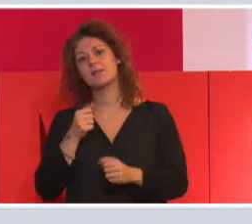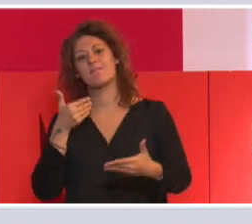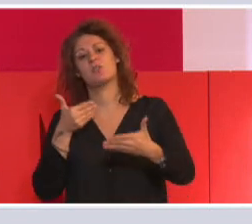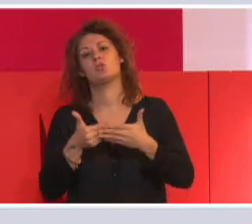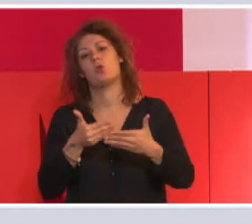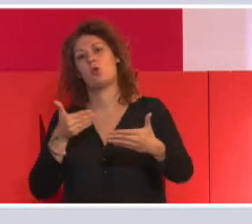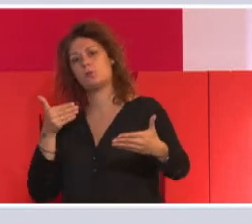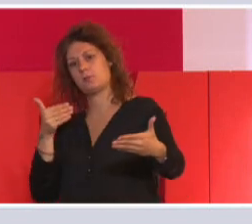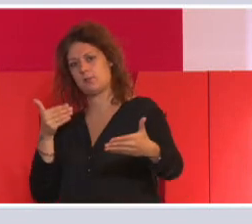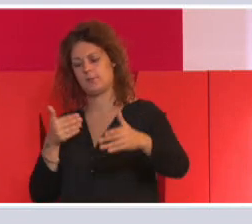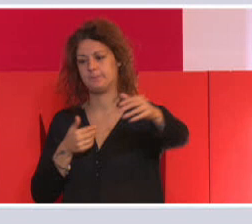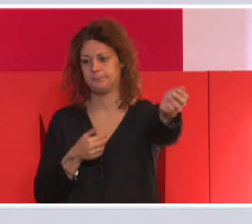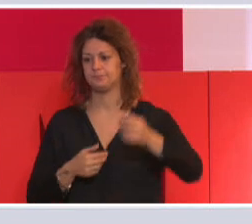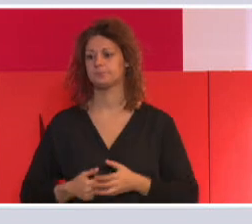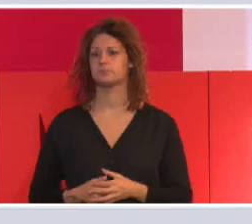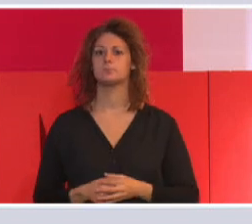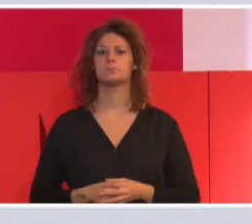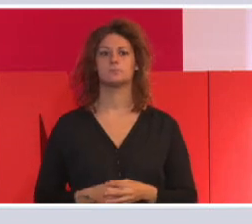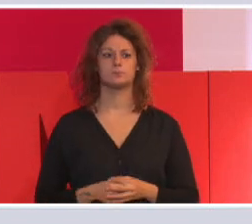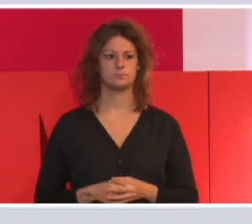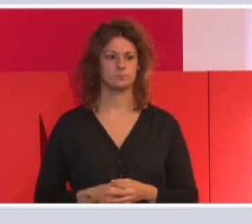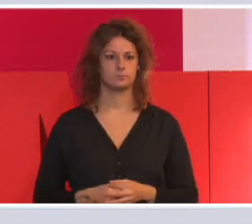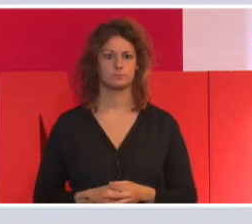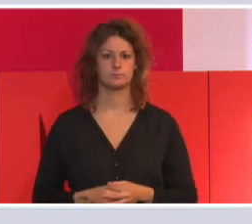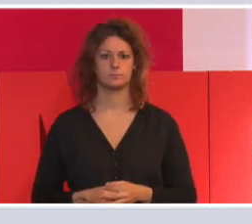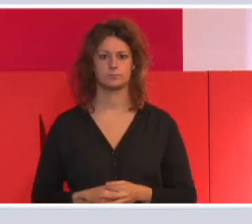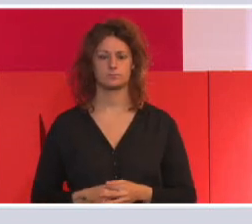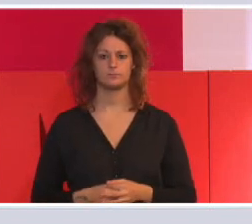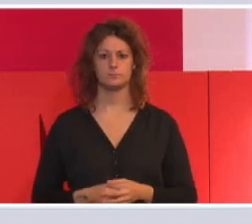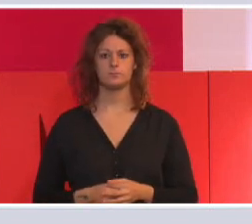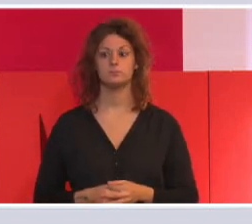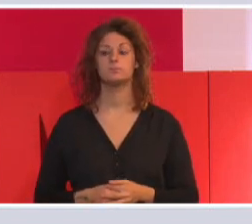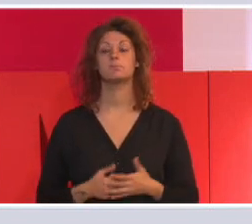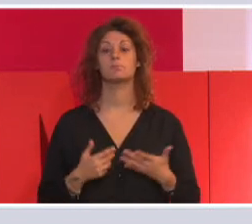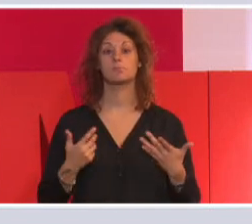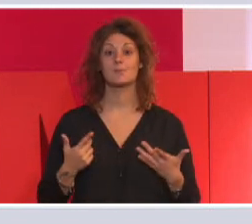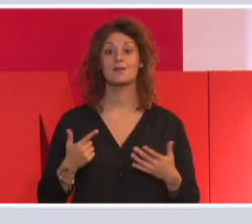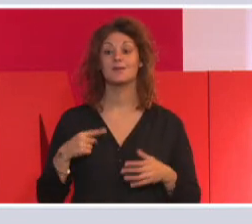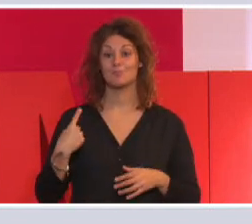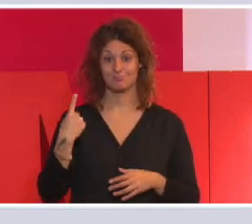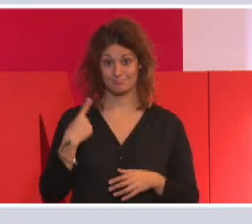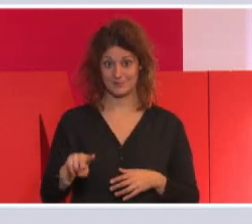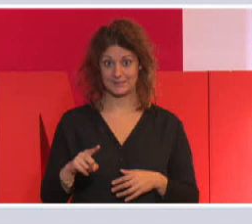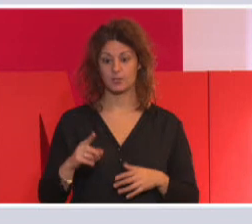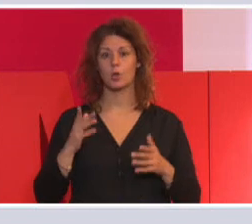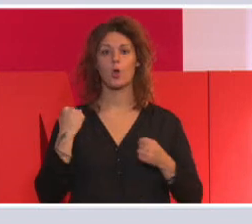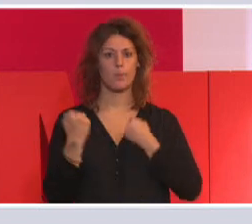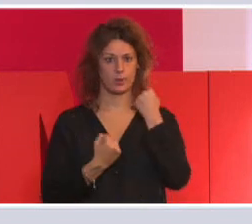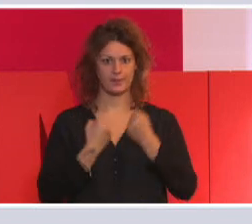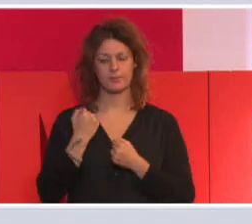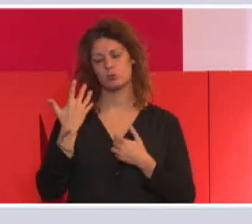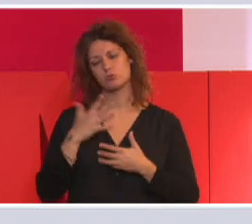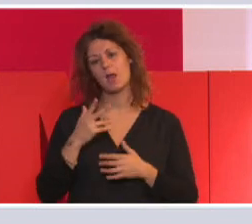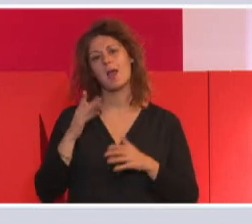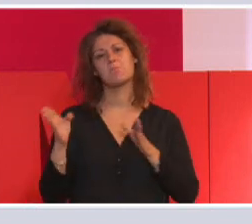anedottico è stato il protagonista di una serie di studi degli anni 20 della psicologia sperimentale probabilmente ne avrete